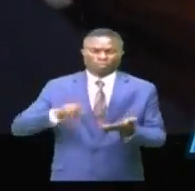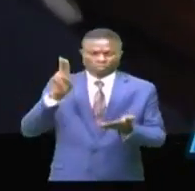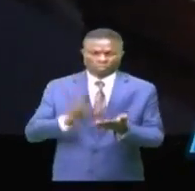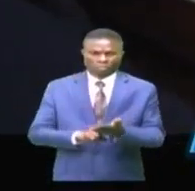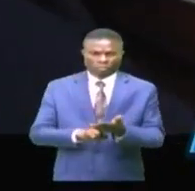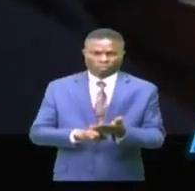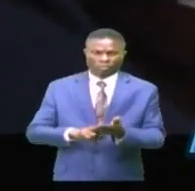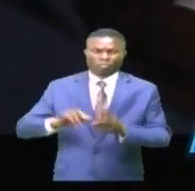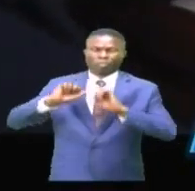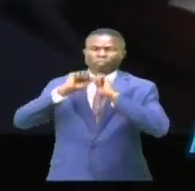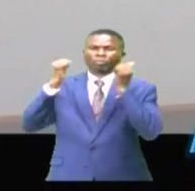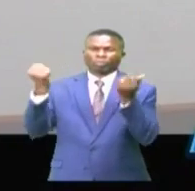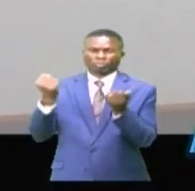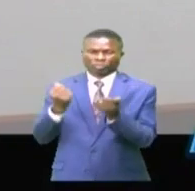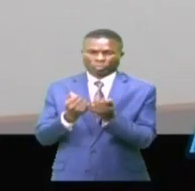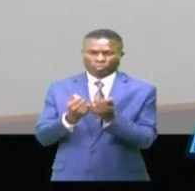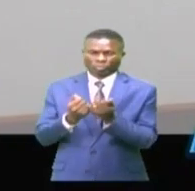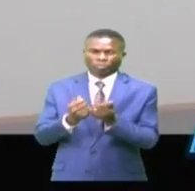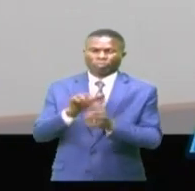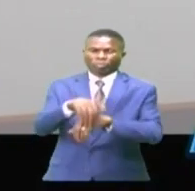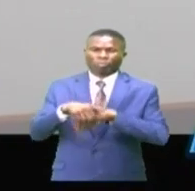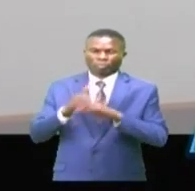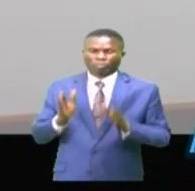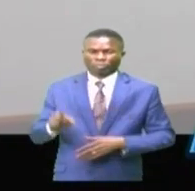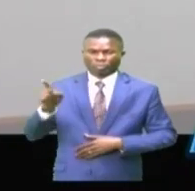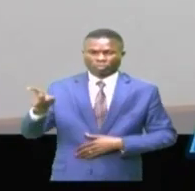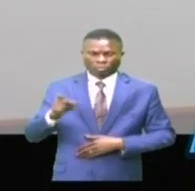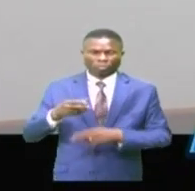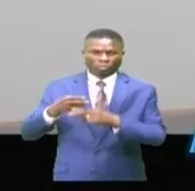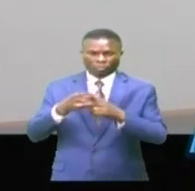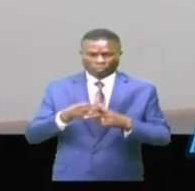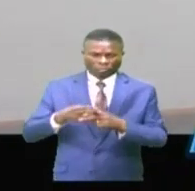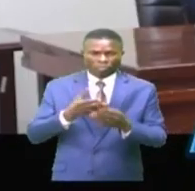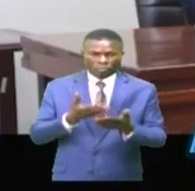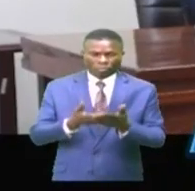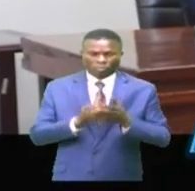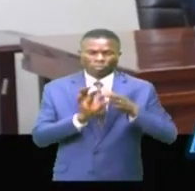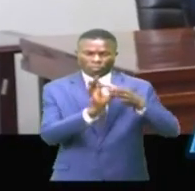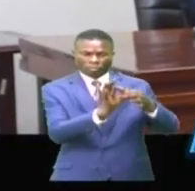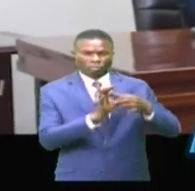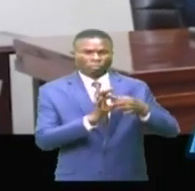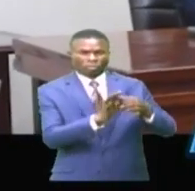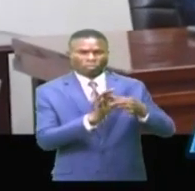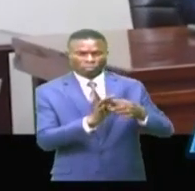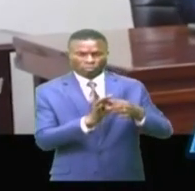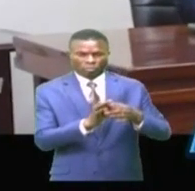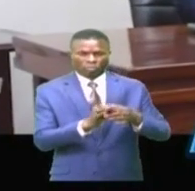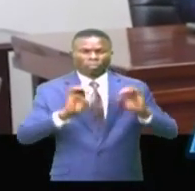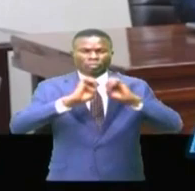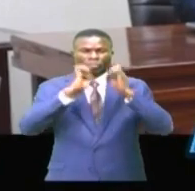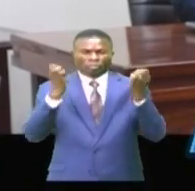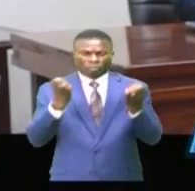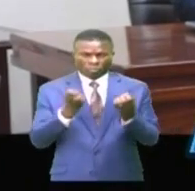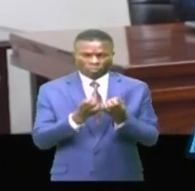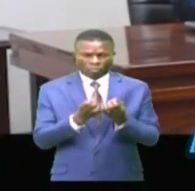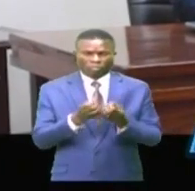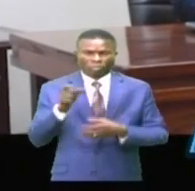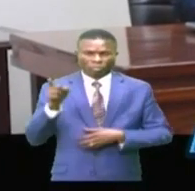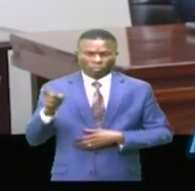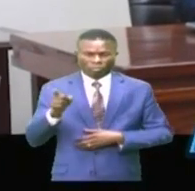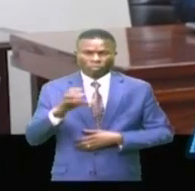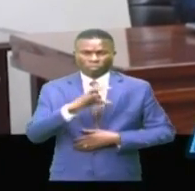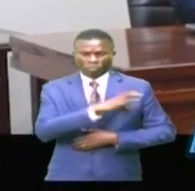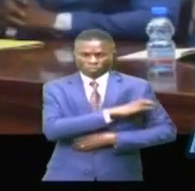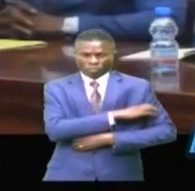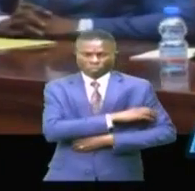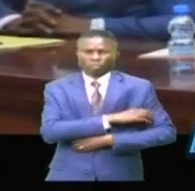l'agence pilotage de coordination et de suivi de convention de collaboration et l'entreprise China civil en